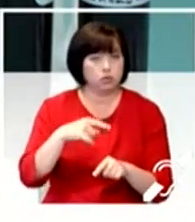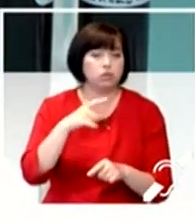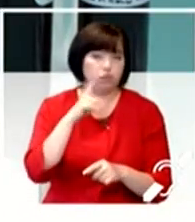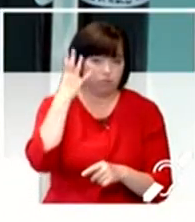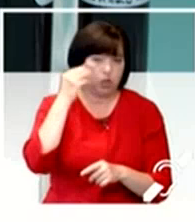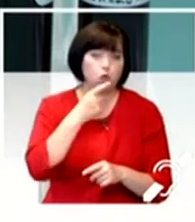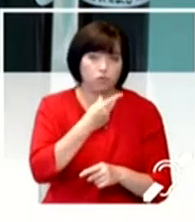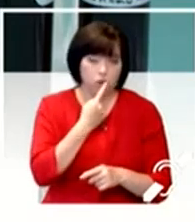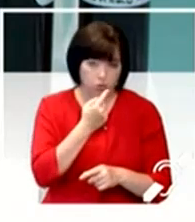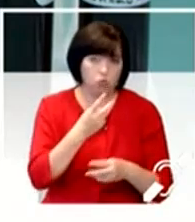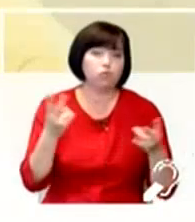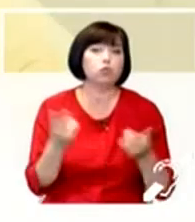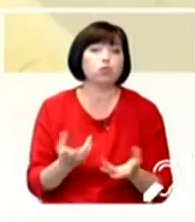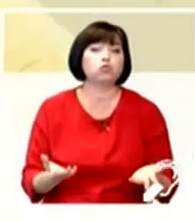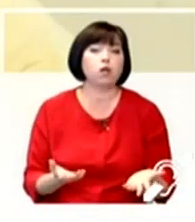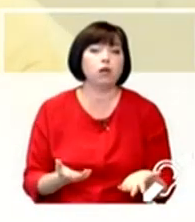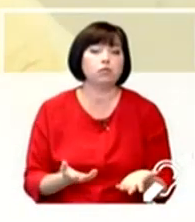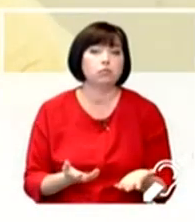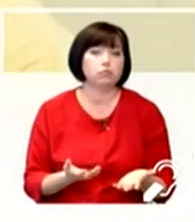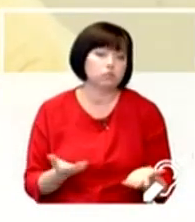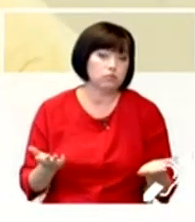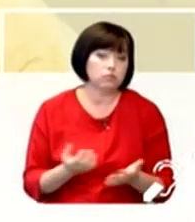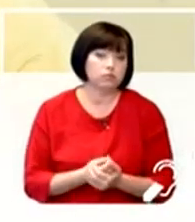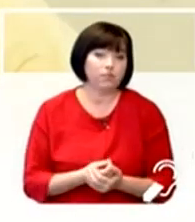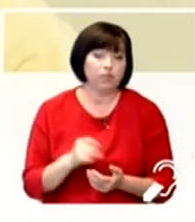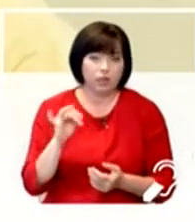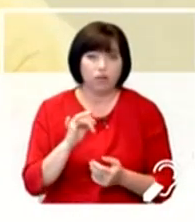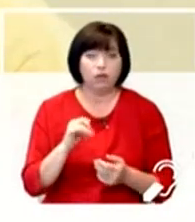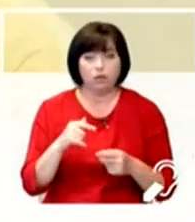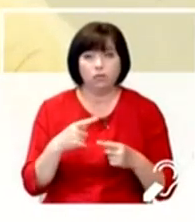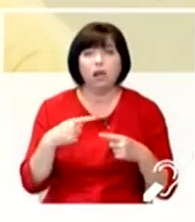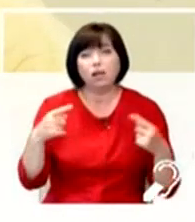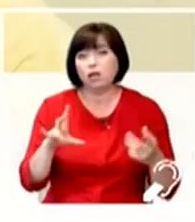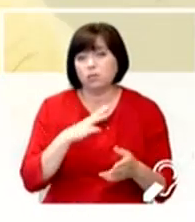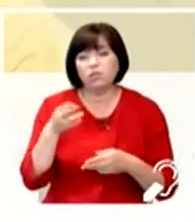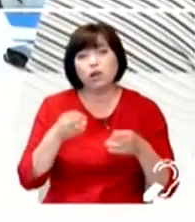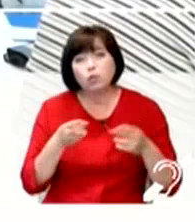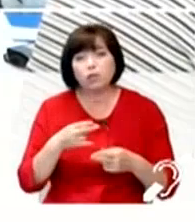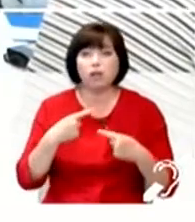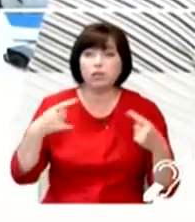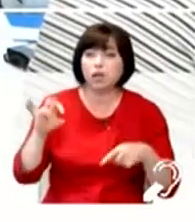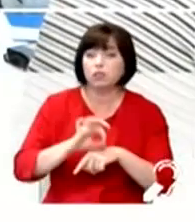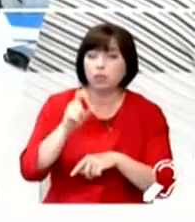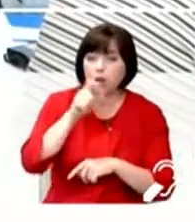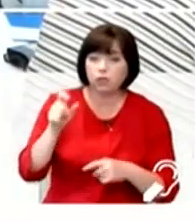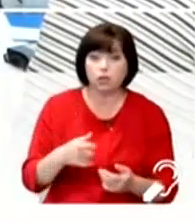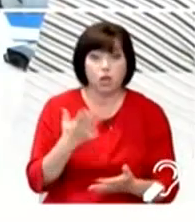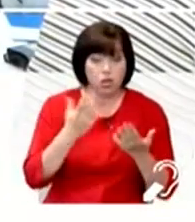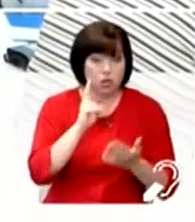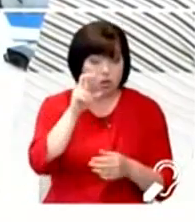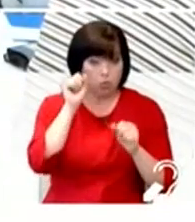nu își da își dau vetem este răzvră rudă belding este Cam